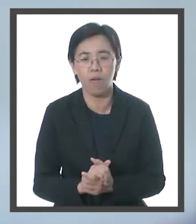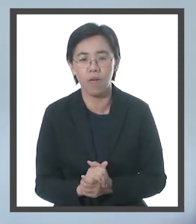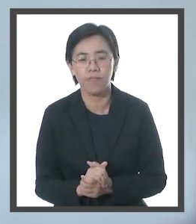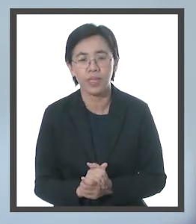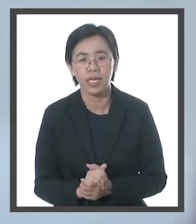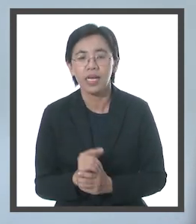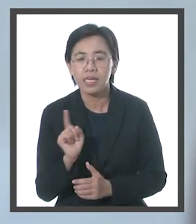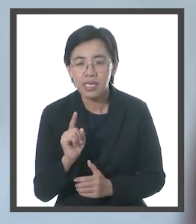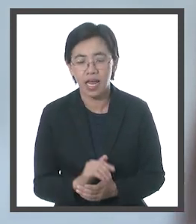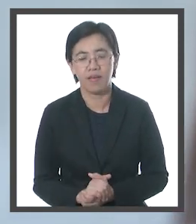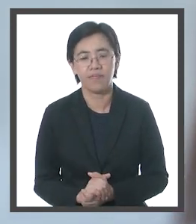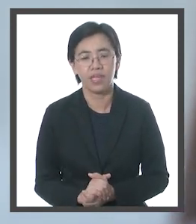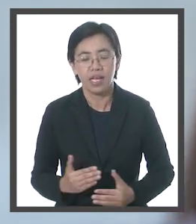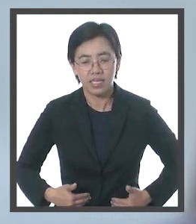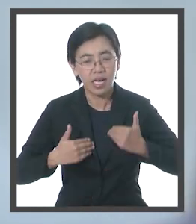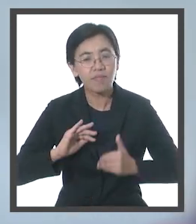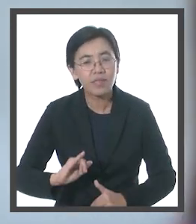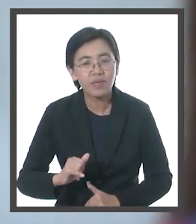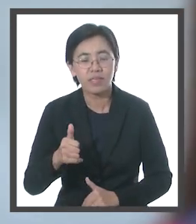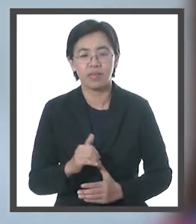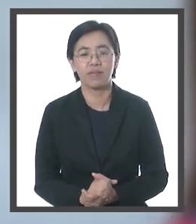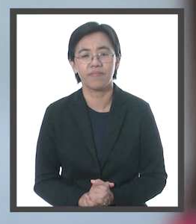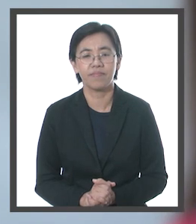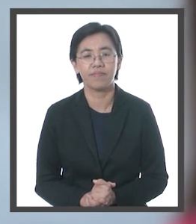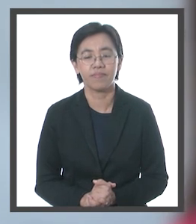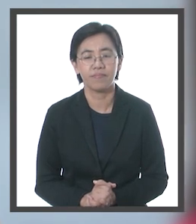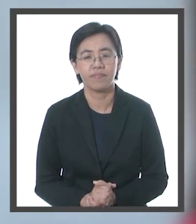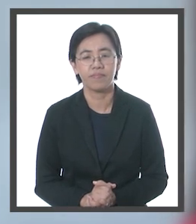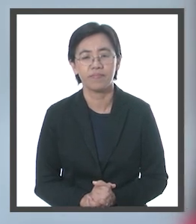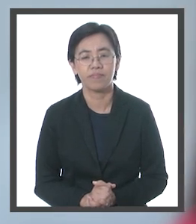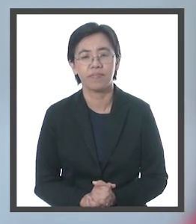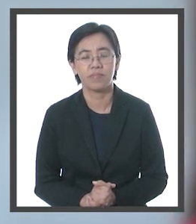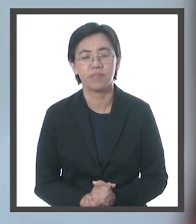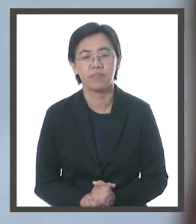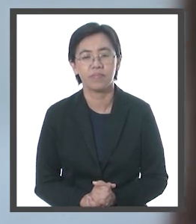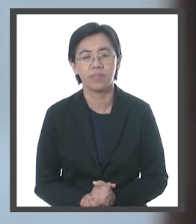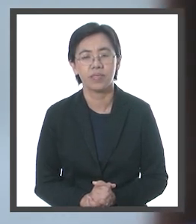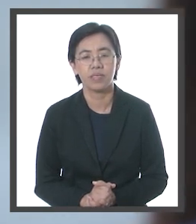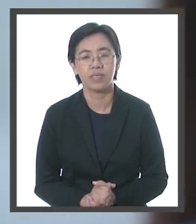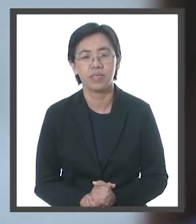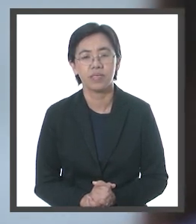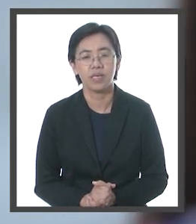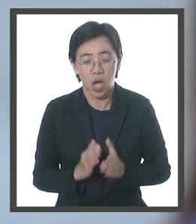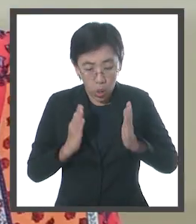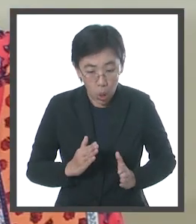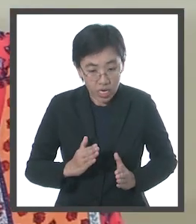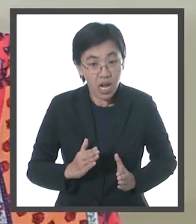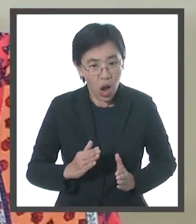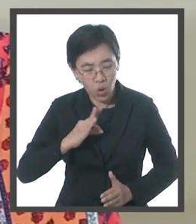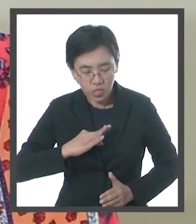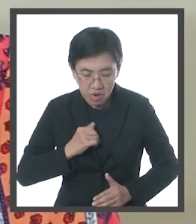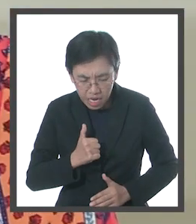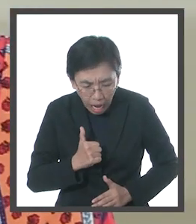มันคือ well-being of all well-being นะฮะไม่ใช่ human well-being แต่